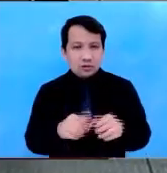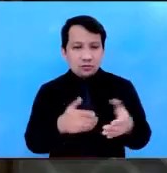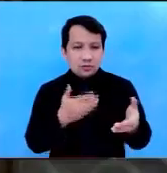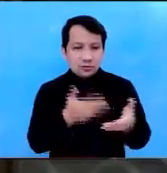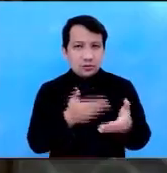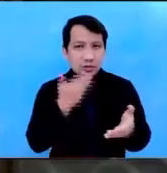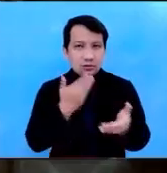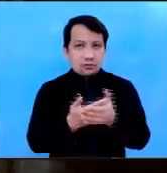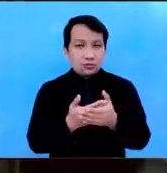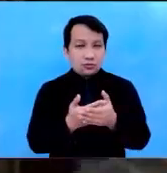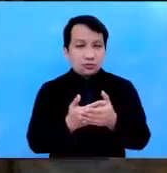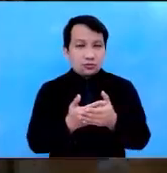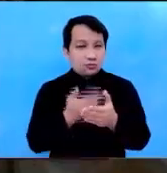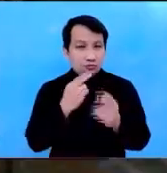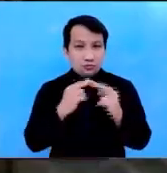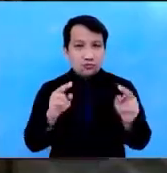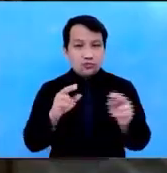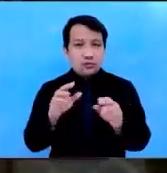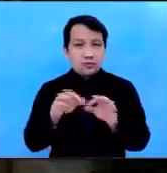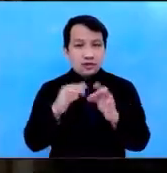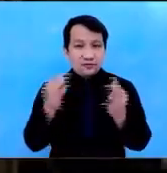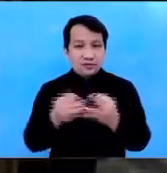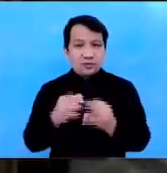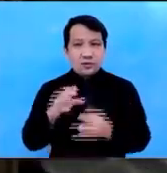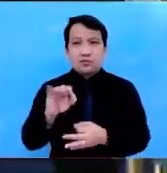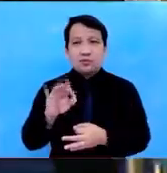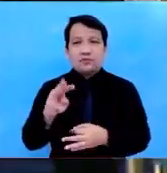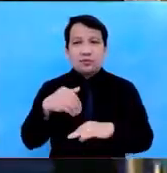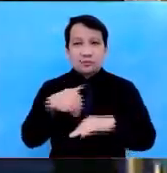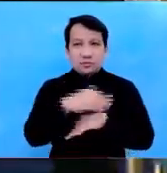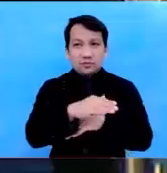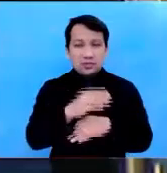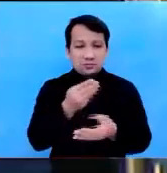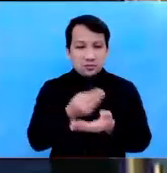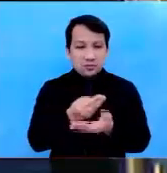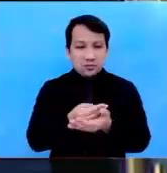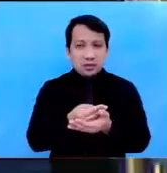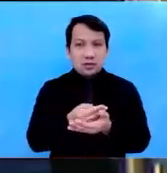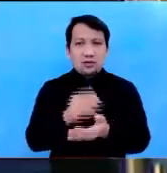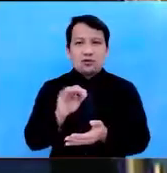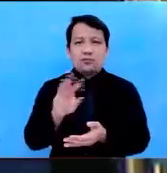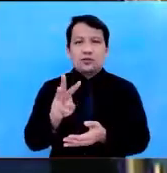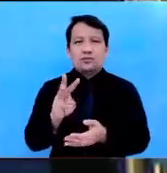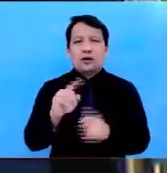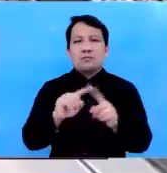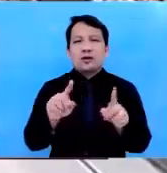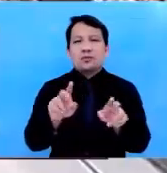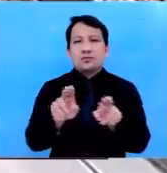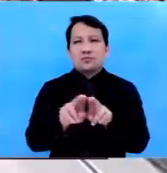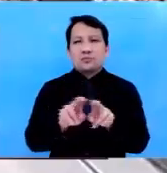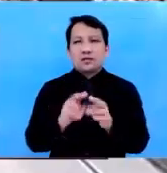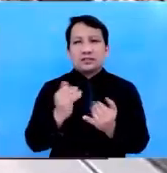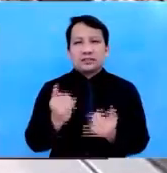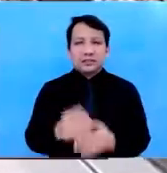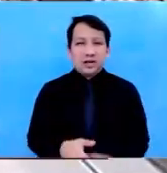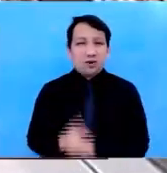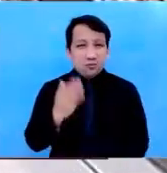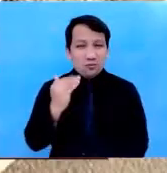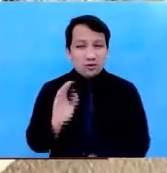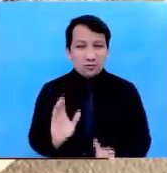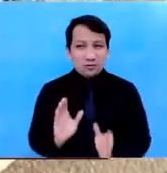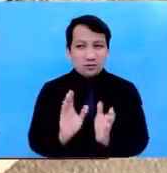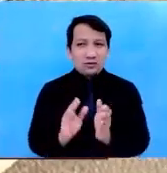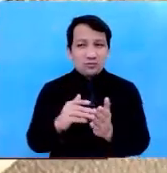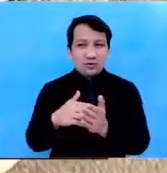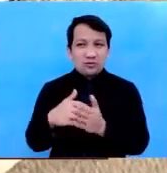ng overseas Filipinos dahil mas mataas ang halaga na ipadadalang pera, pansamantala lang daw yan. Itutulak kasi ng mahinang piso